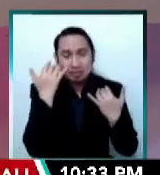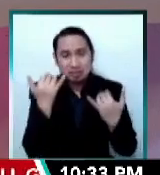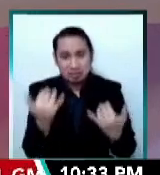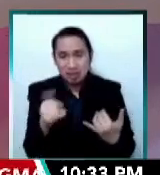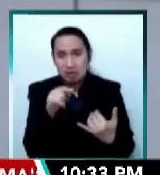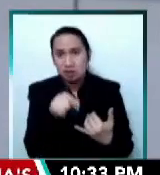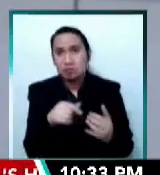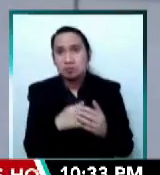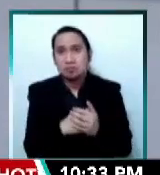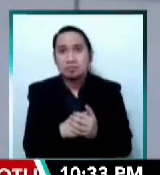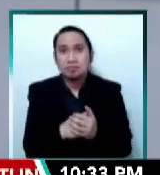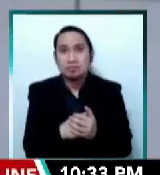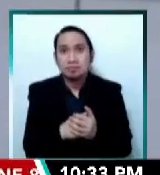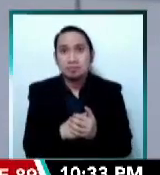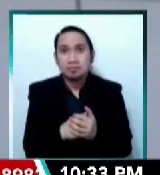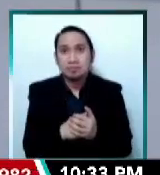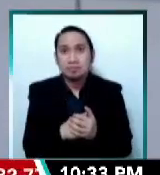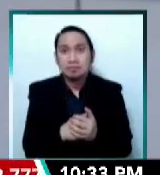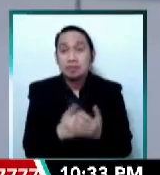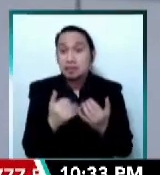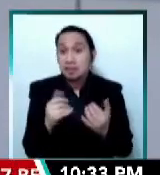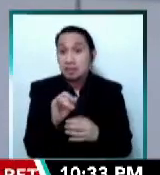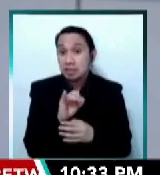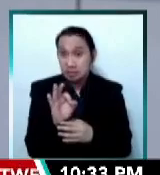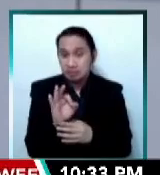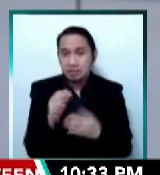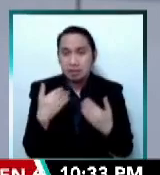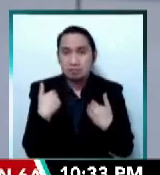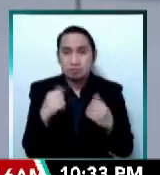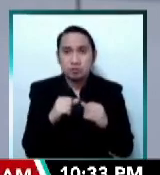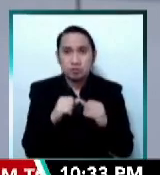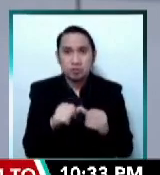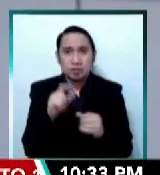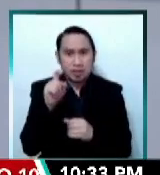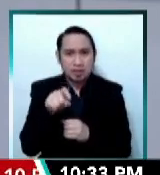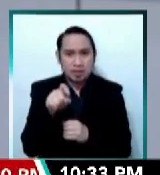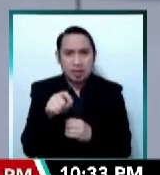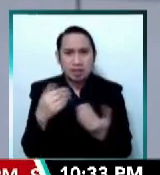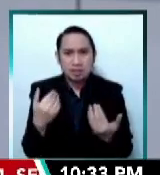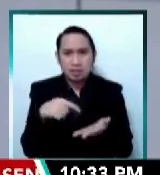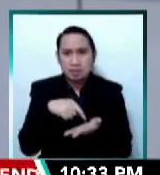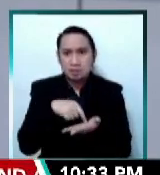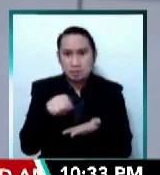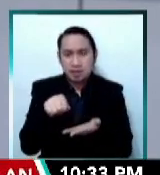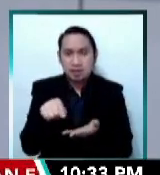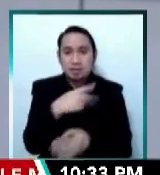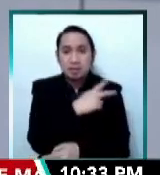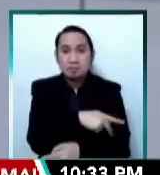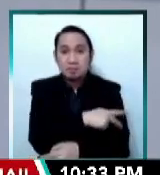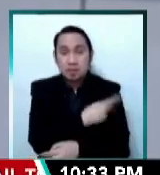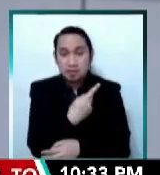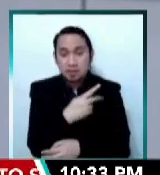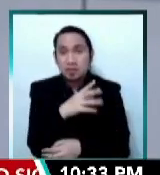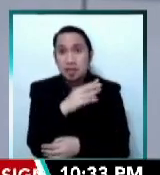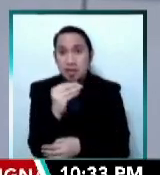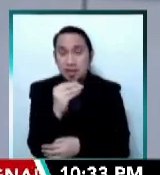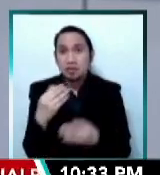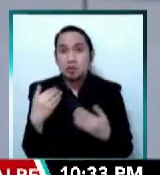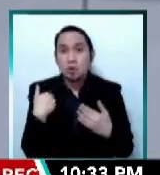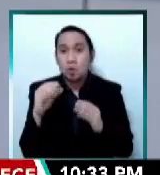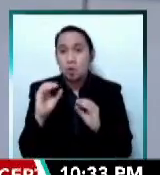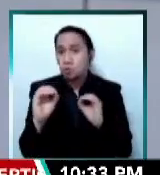PhilHealth. Sakaling matuloy, posibleng kailanganin munang magbayad ng mga pasyente at magkanya-kanyang lakad